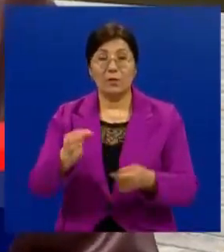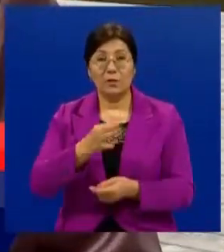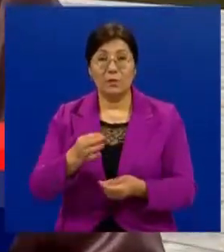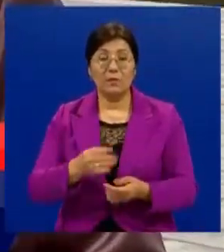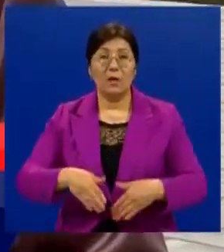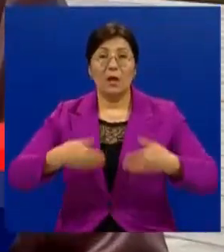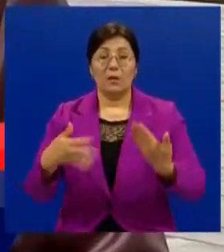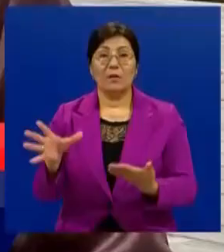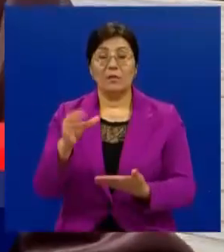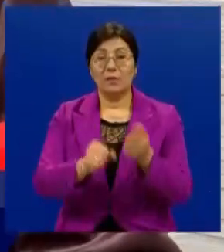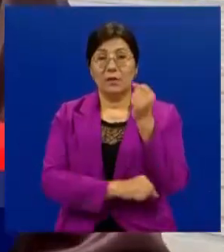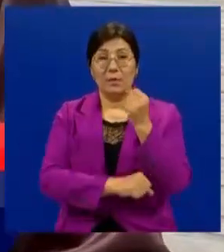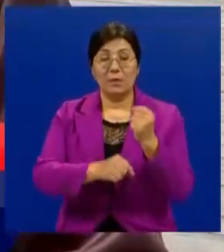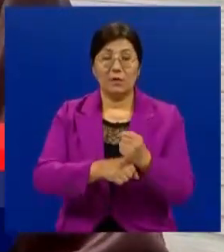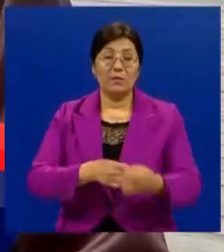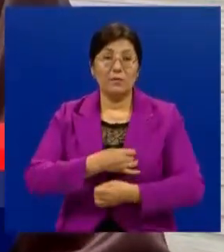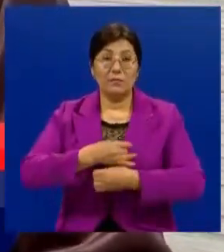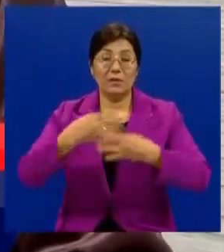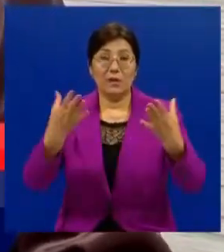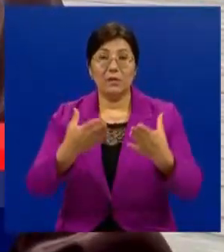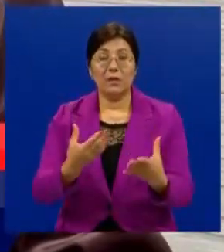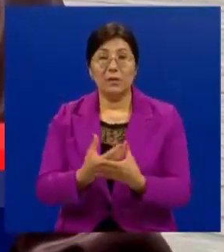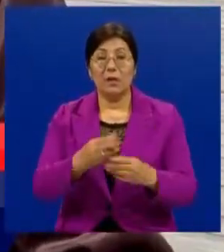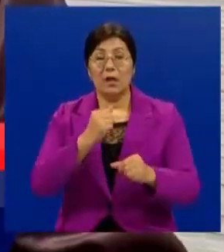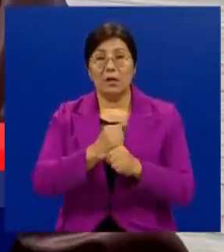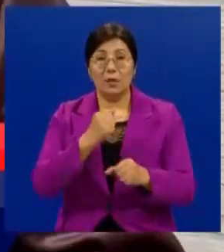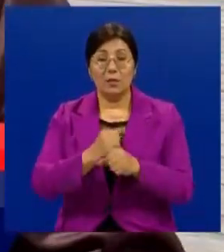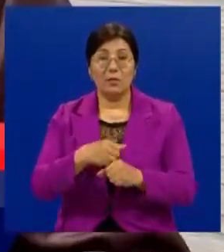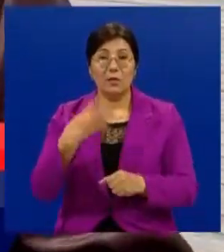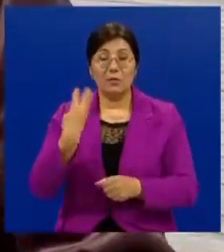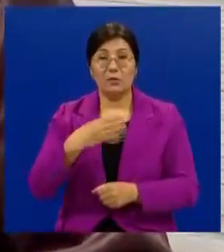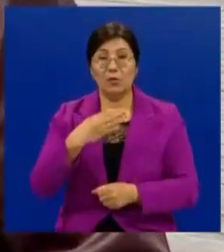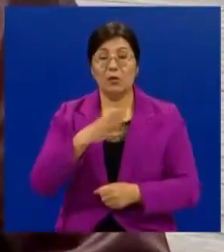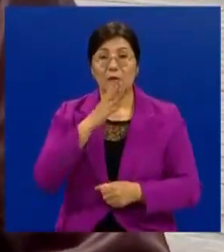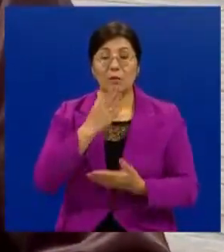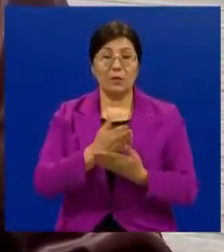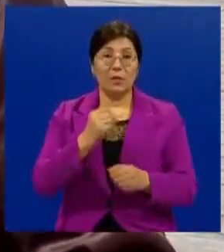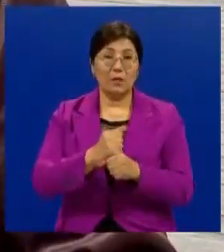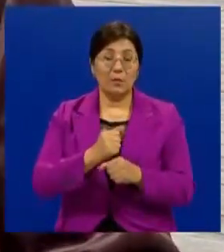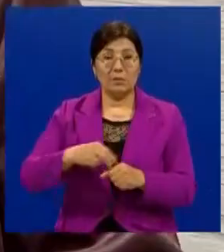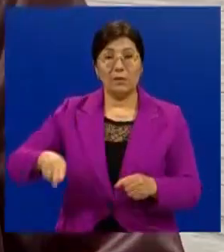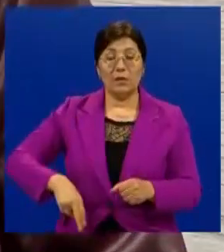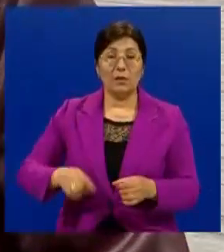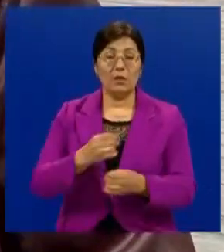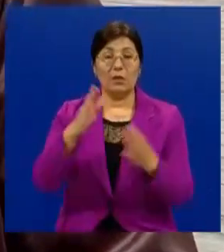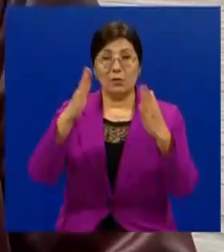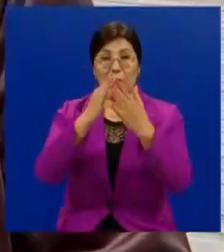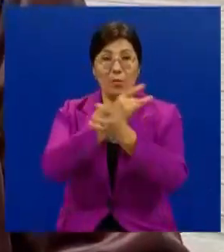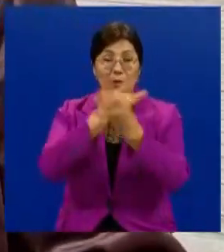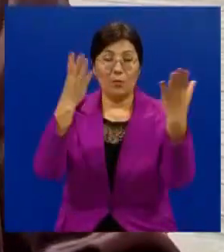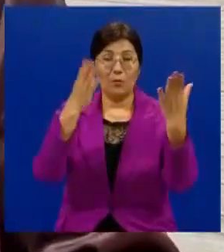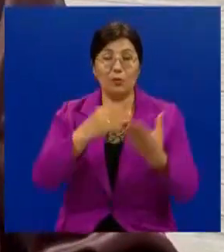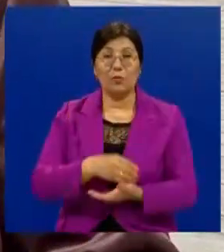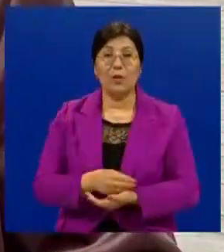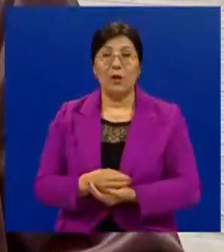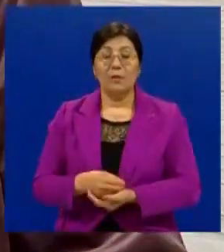Я поздравляю своих коллег с праздниками и наградами. В сфере культуры тружусь на протяжении 40 лет. Работаю директором Дома культуры села Бугицай Храмтауского